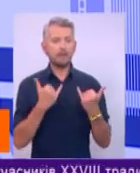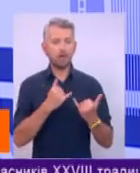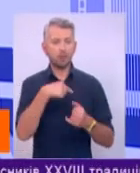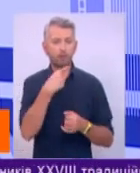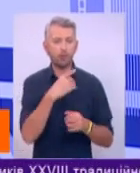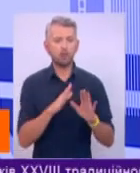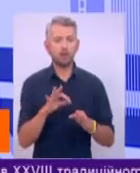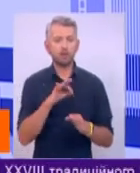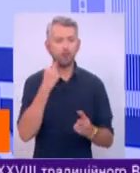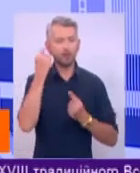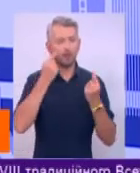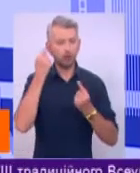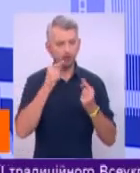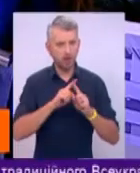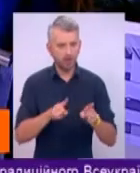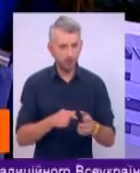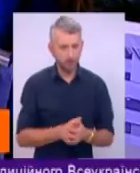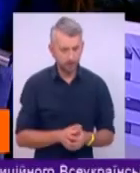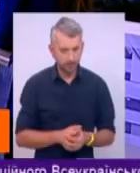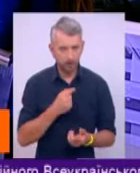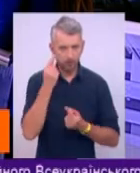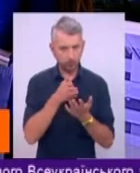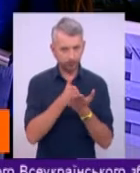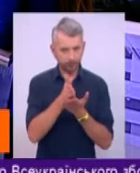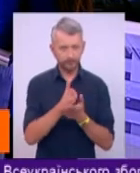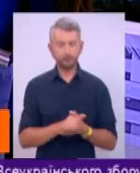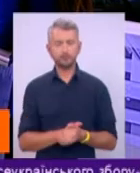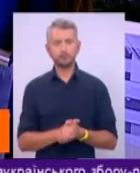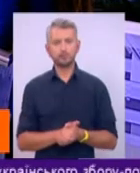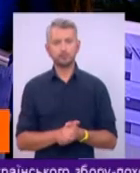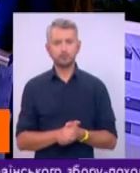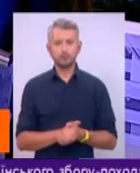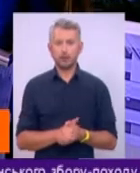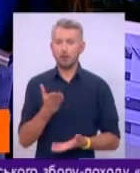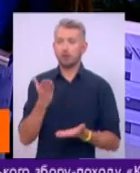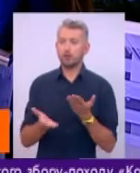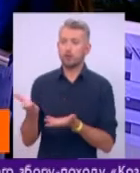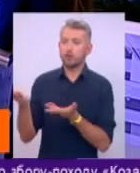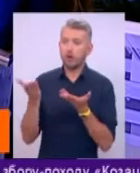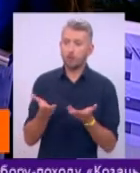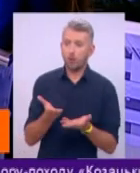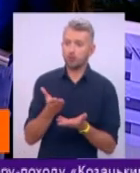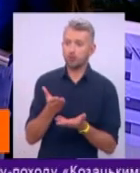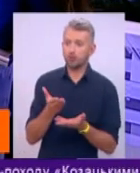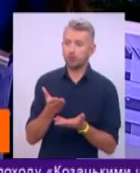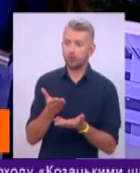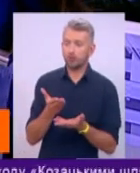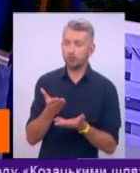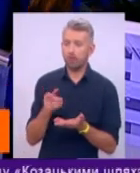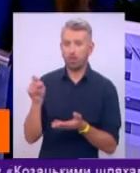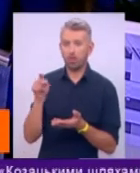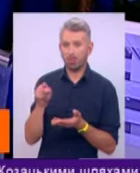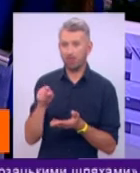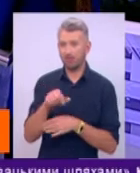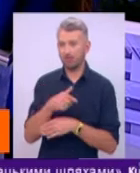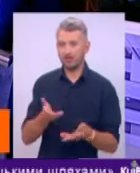говоримо тільки про психологічний аспект, так, да? Так. Про психологічну реабілітацію. Можливо, запрошують за кордон до себе як